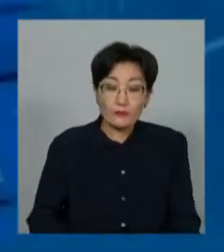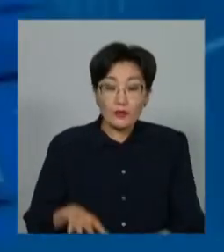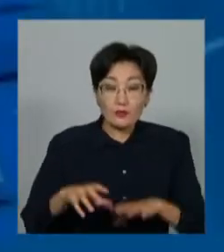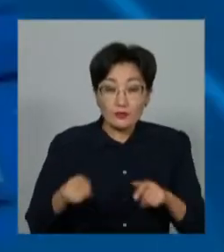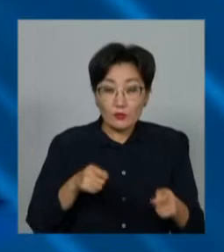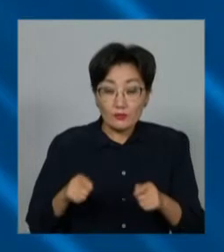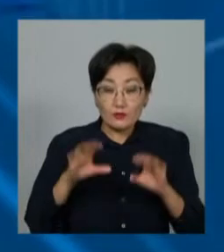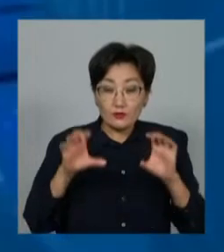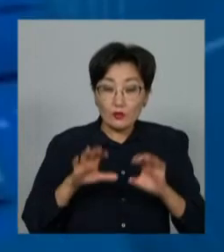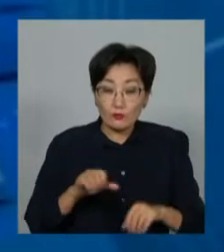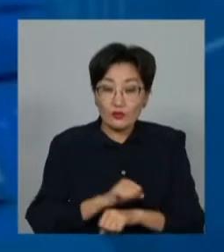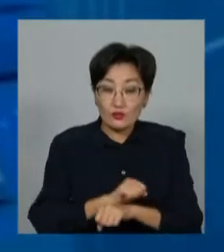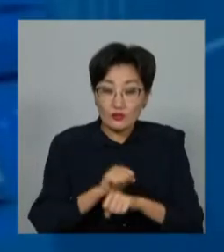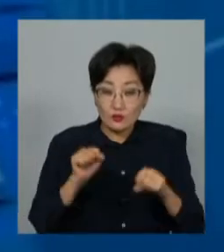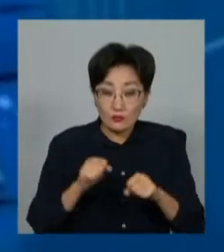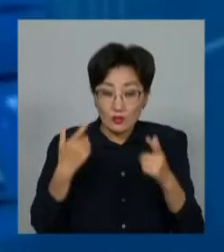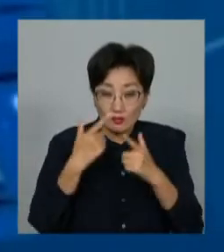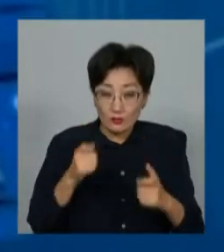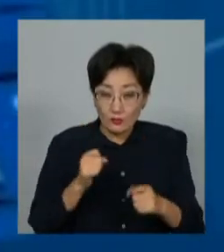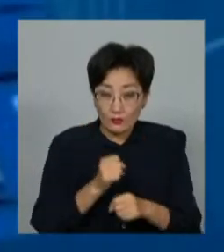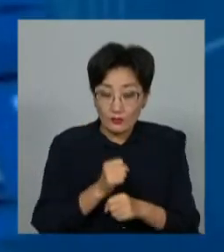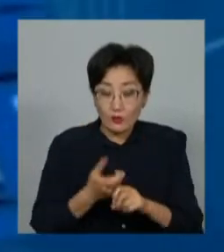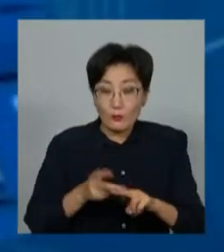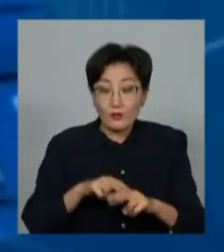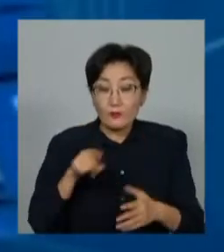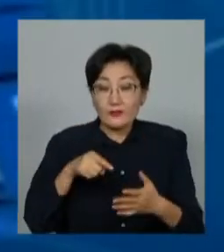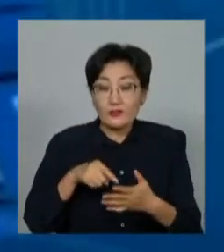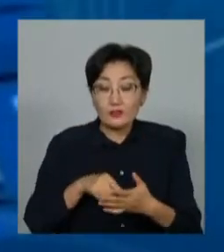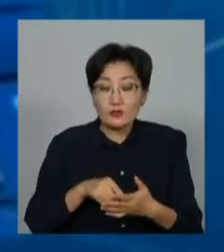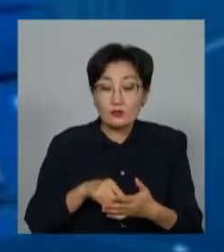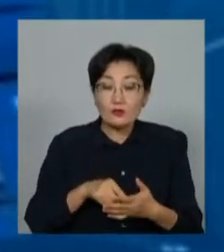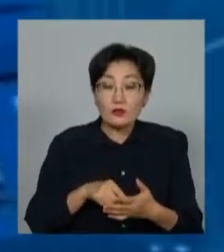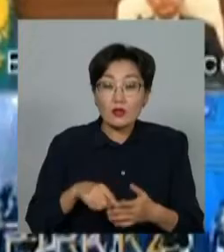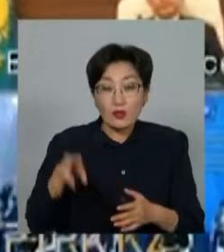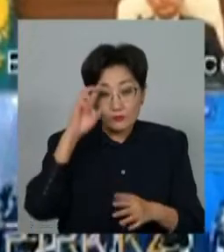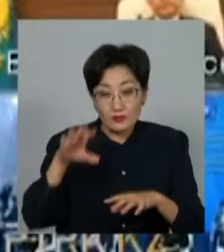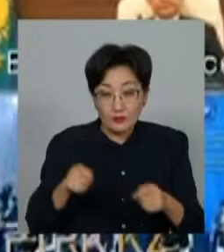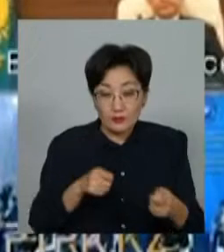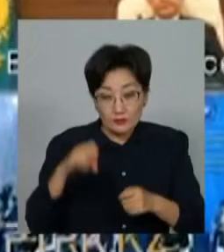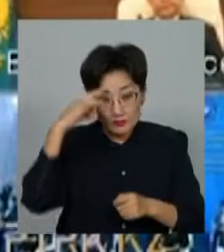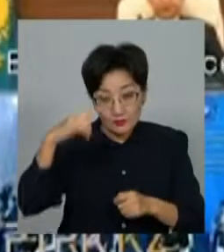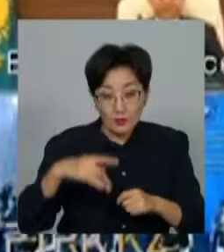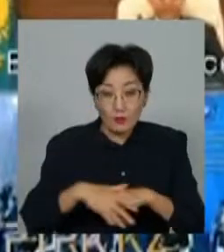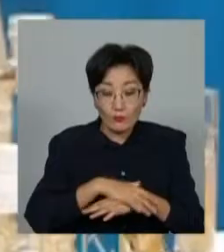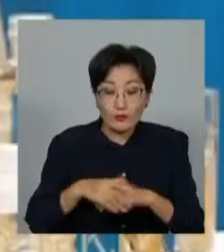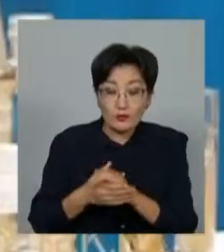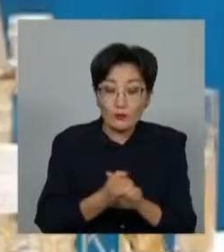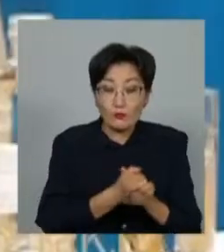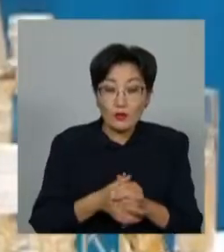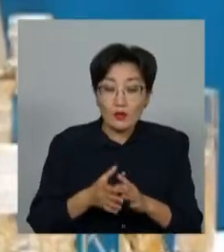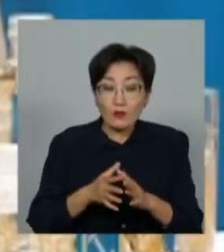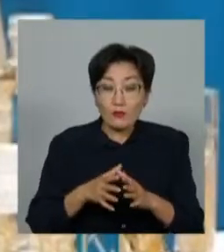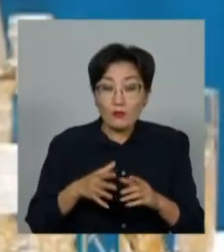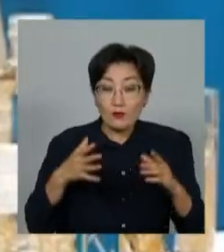Президент заңсыз ереуілге шығатындарға ескерту жасады. Бұл мәселені мемлекет басшысы Қазақстан халқы ассамблеясының кеңейтілген